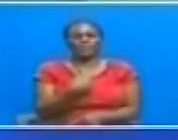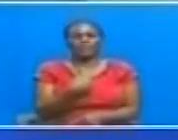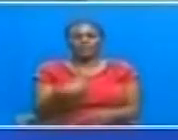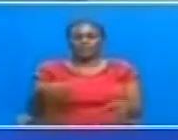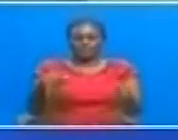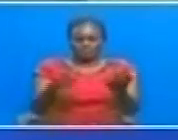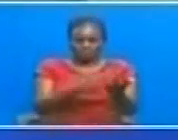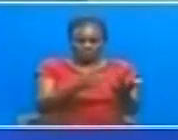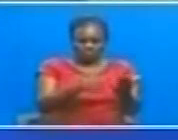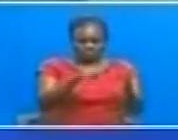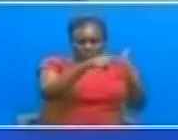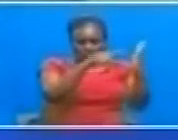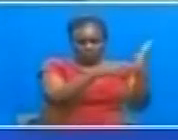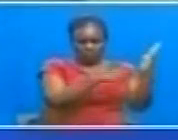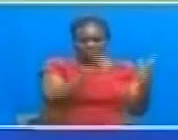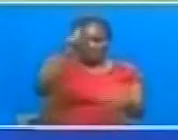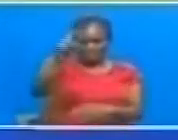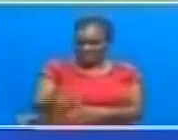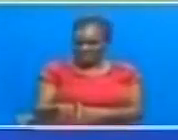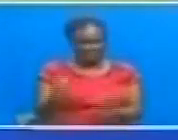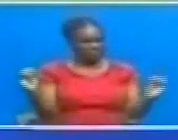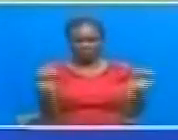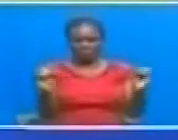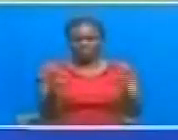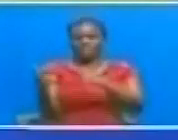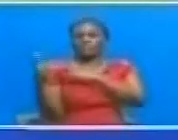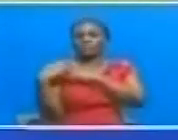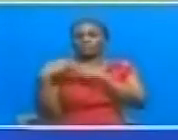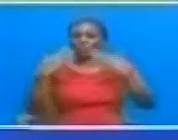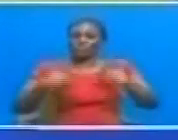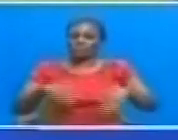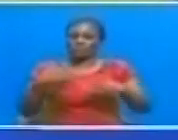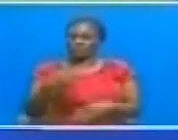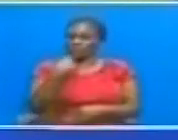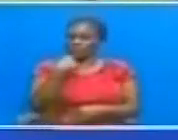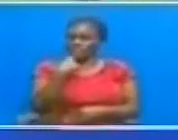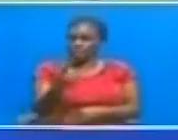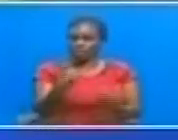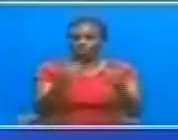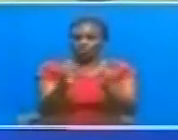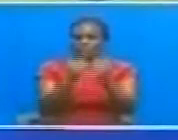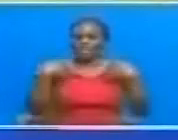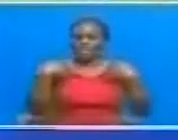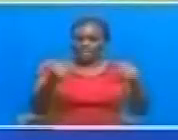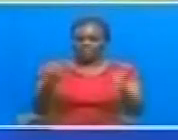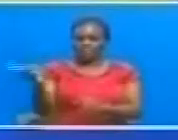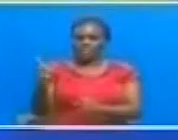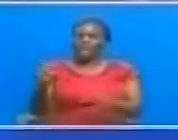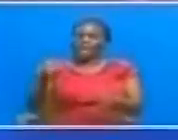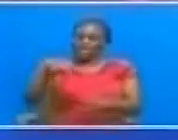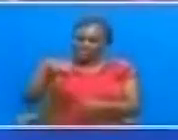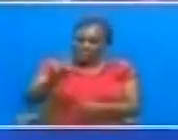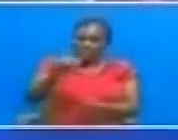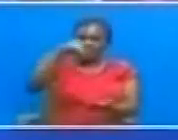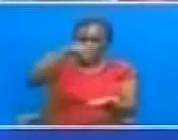taratibu ya kupata idhini zikiwa sio lazima kwa mahabara, washikadau wanasema watazungumza na Wizara ya Afya ili kuhakikisha wale